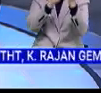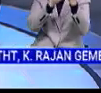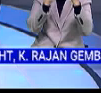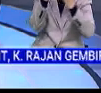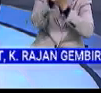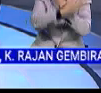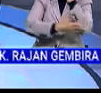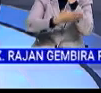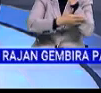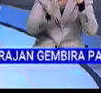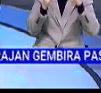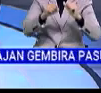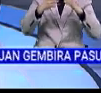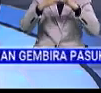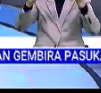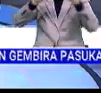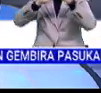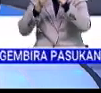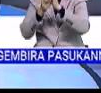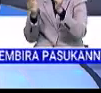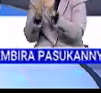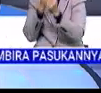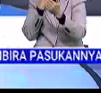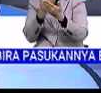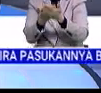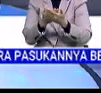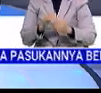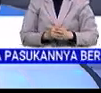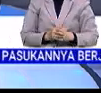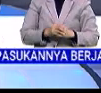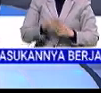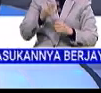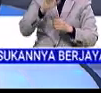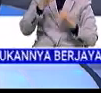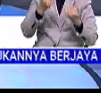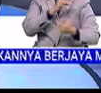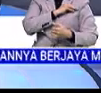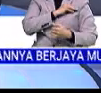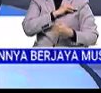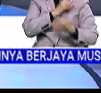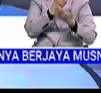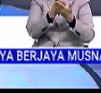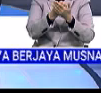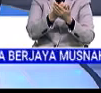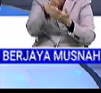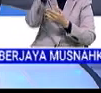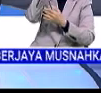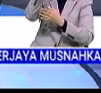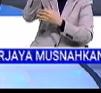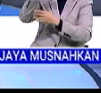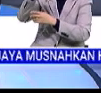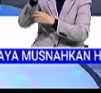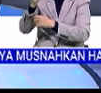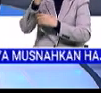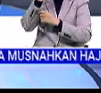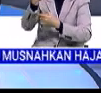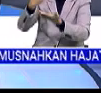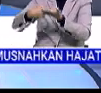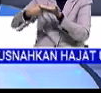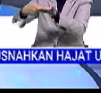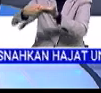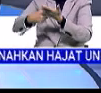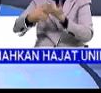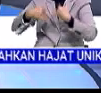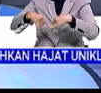dapat diselesaikan dengan baik. Jelas Menteri di Jabatan Perdana Menteri Ekonomi, Datuk Seri Mustafa Mohamad, perbincangan